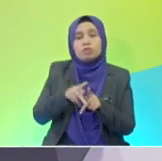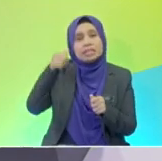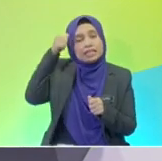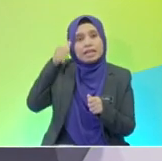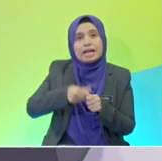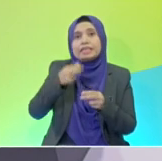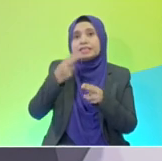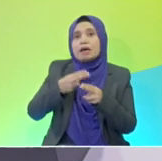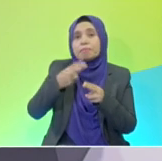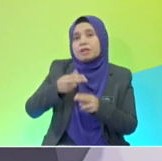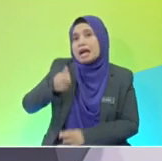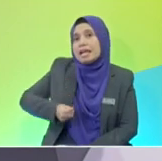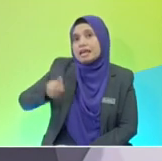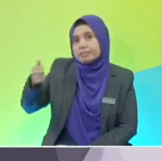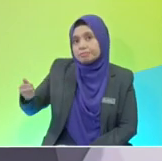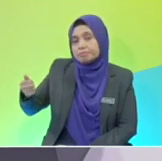peralatan